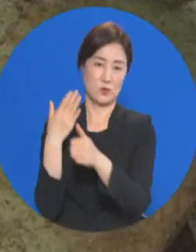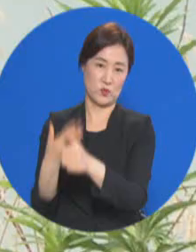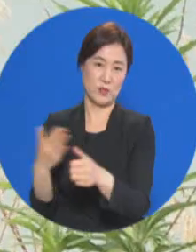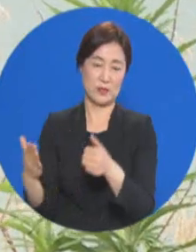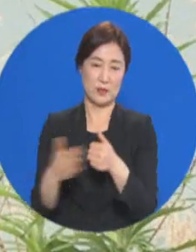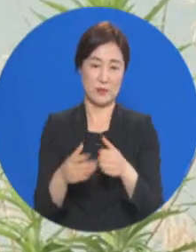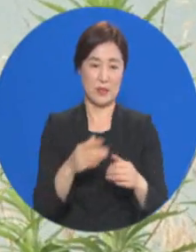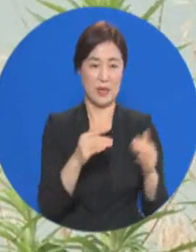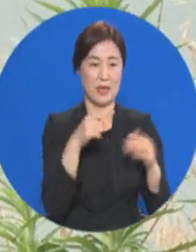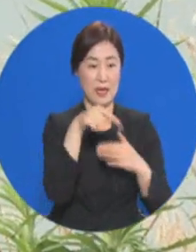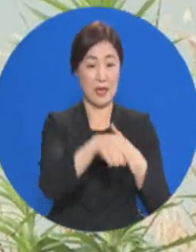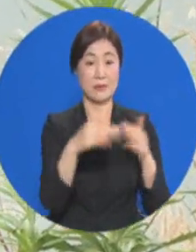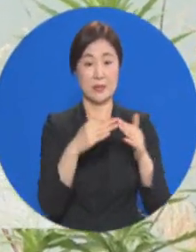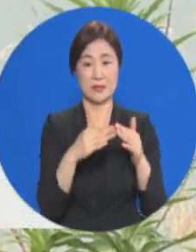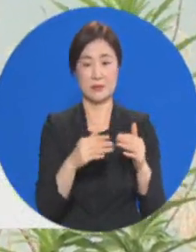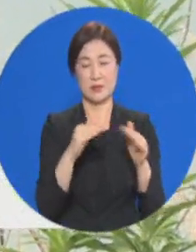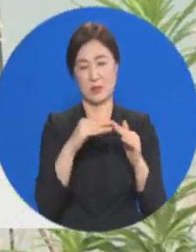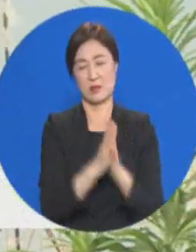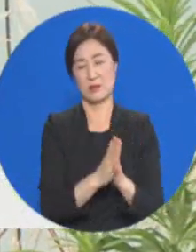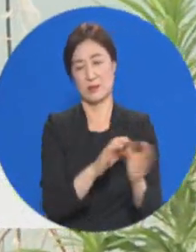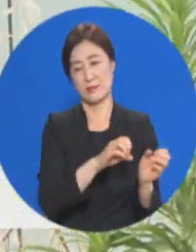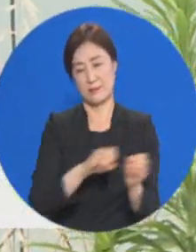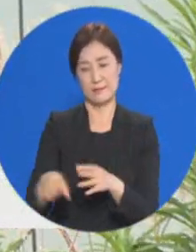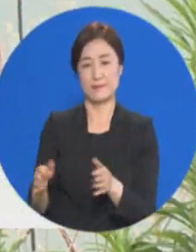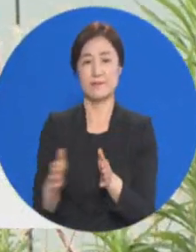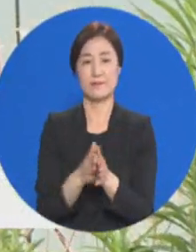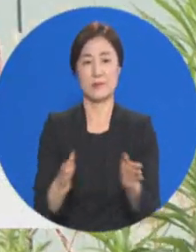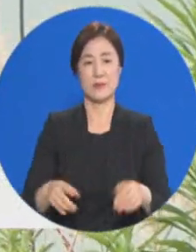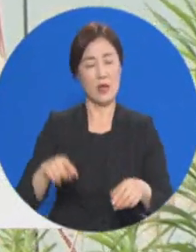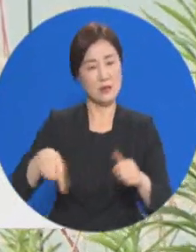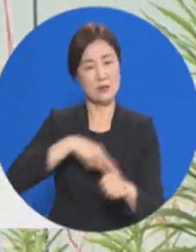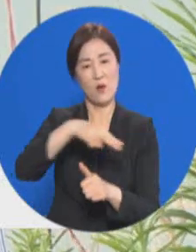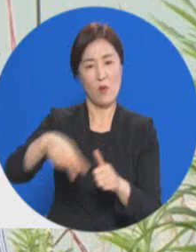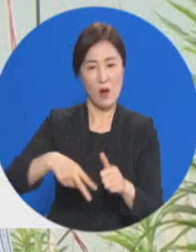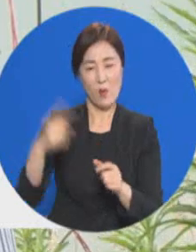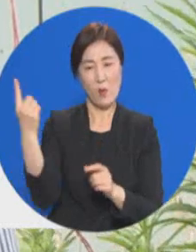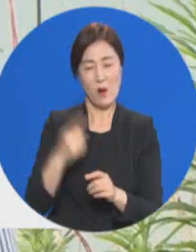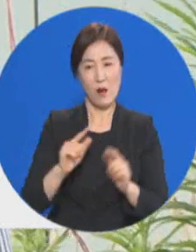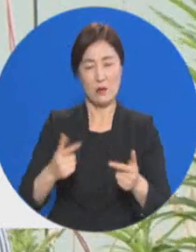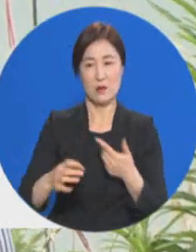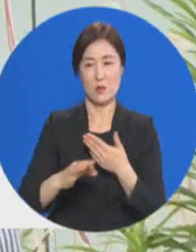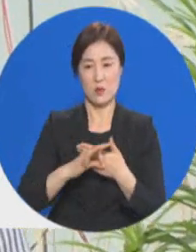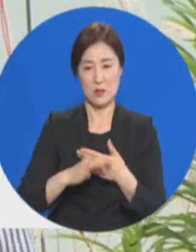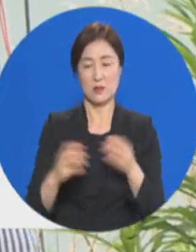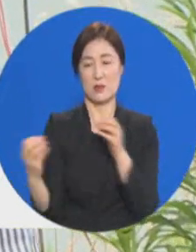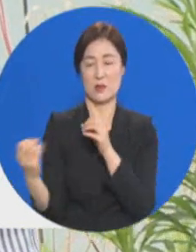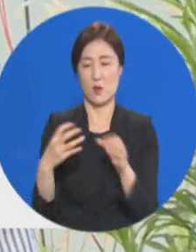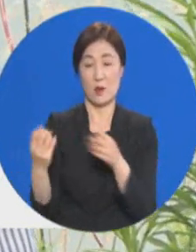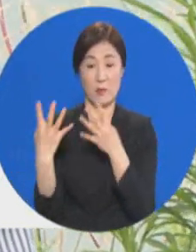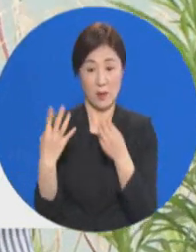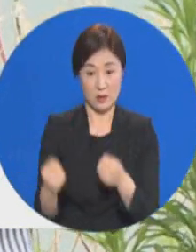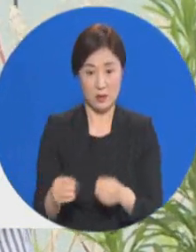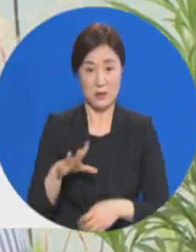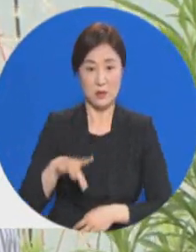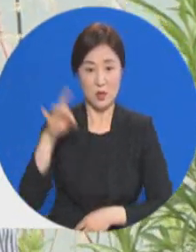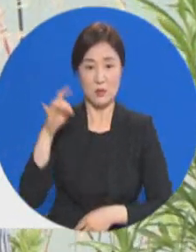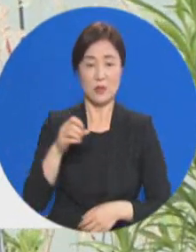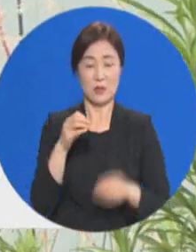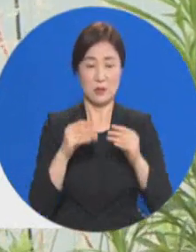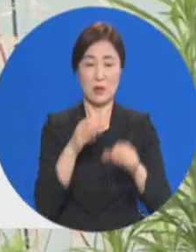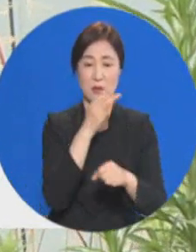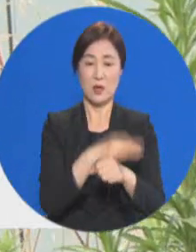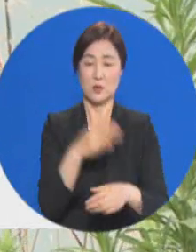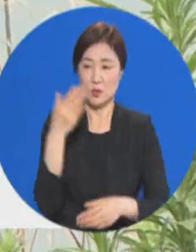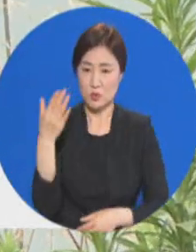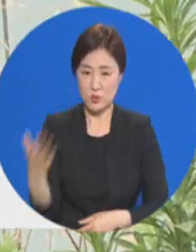이루어졌습니다. 내가 이 상황까지 오지 않게 하기 위해서 엄청 대화를 했어요. 처음에는 뭐이 땅을